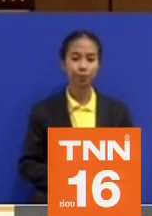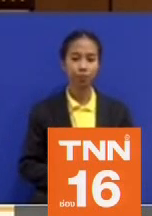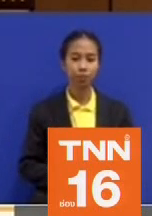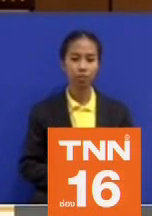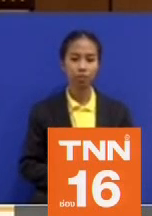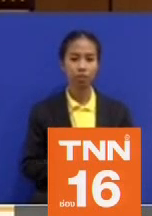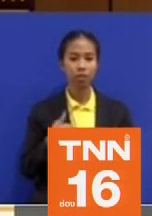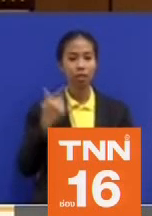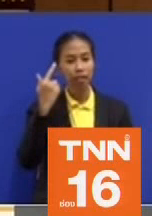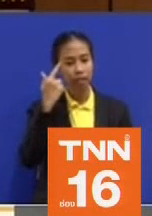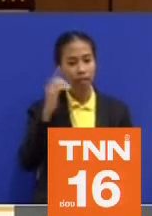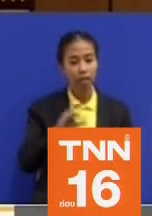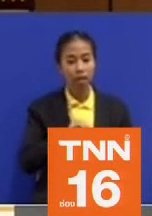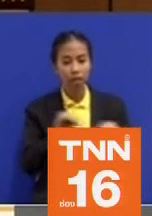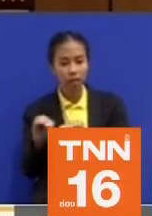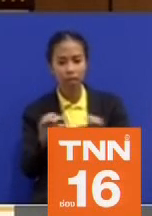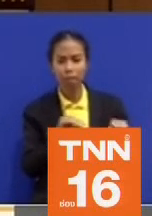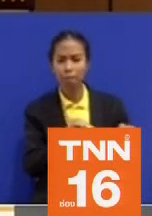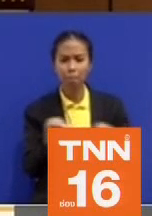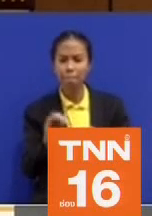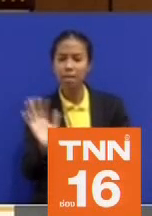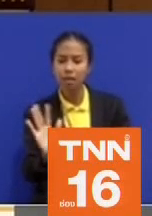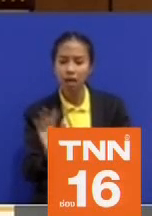ว่าจะเลื่อนหรือไม่เลื่อน